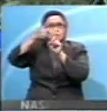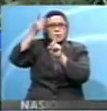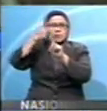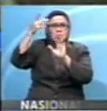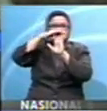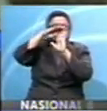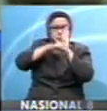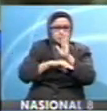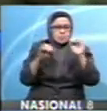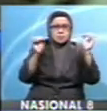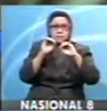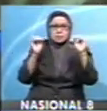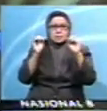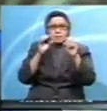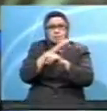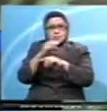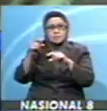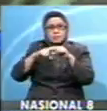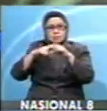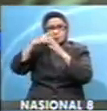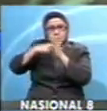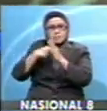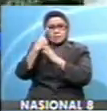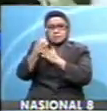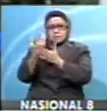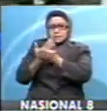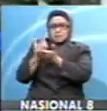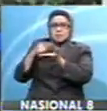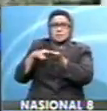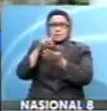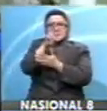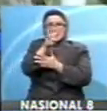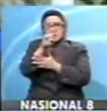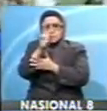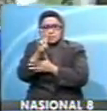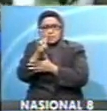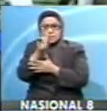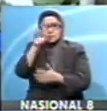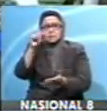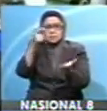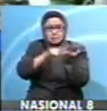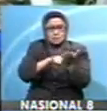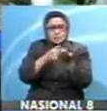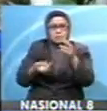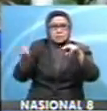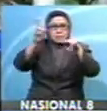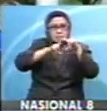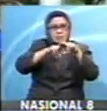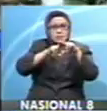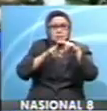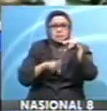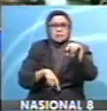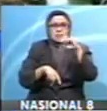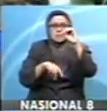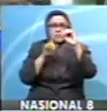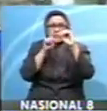sehingga 17 Januari lepas 247 kes denggi dilapor iaitu peningkatan 152.04